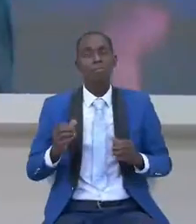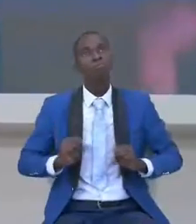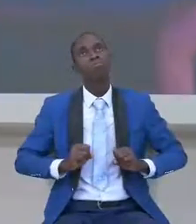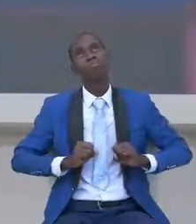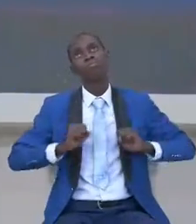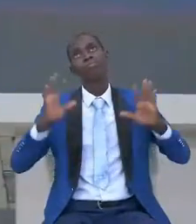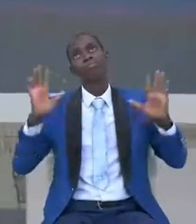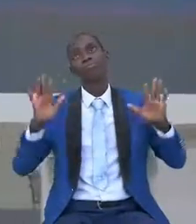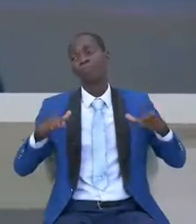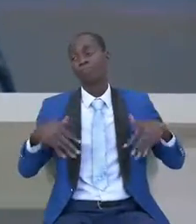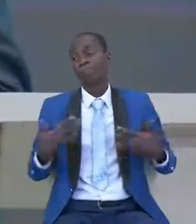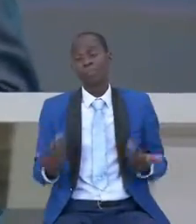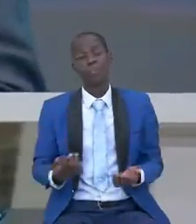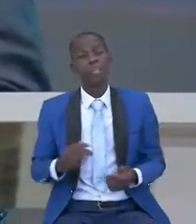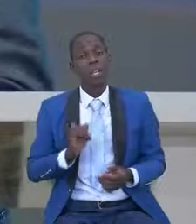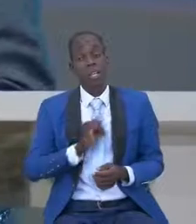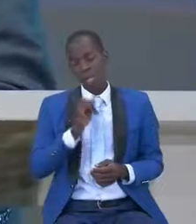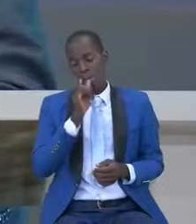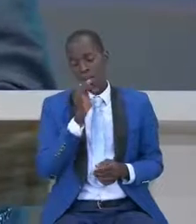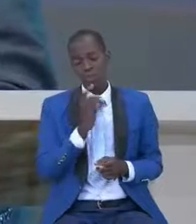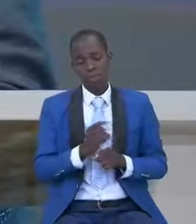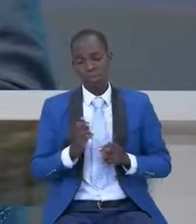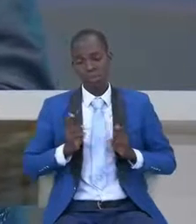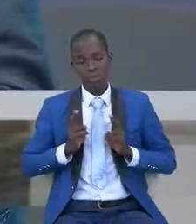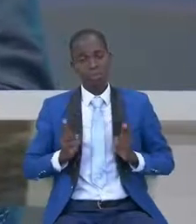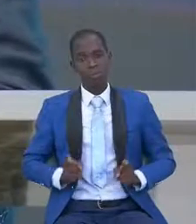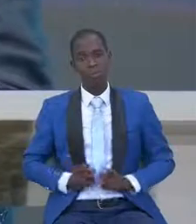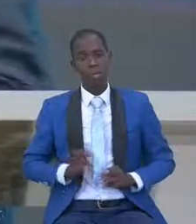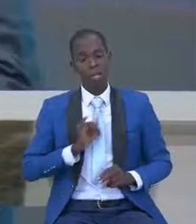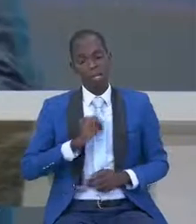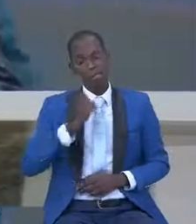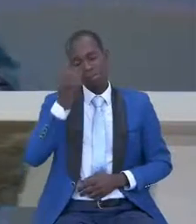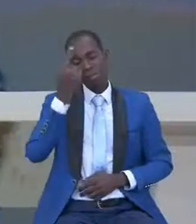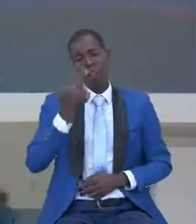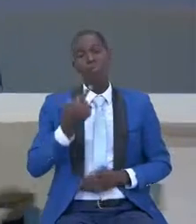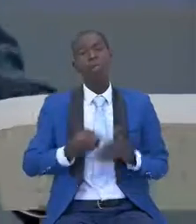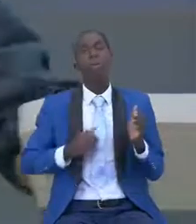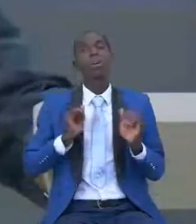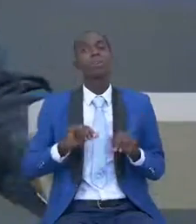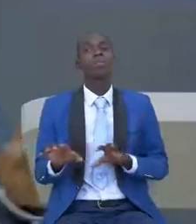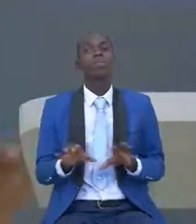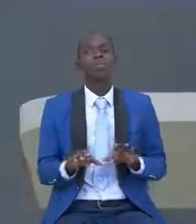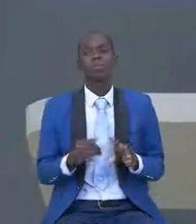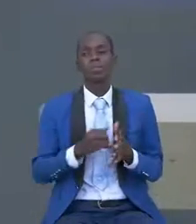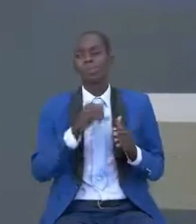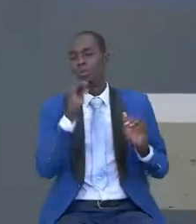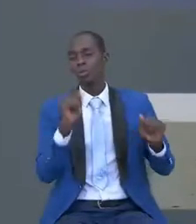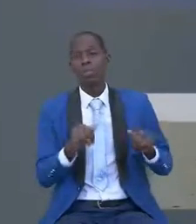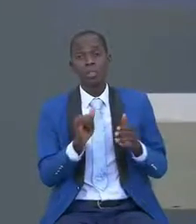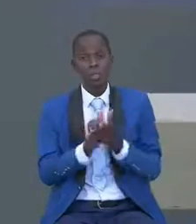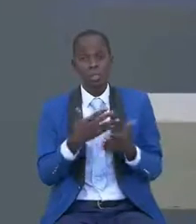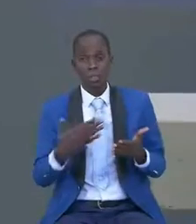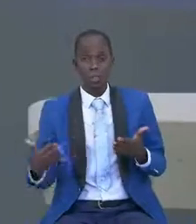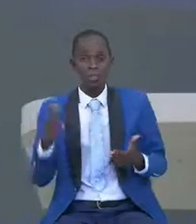cédé pour dire, je suis un être humain, hein? Je comprends, qu'est-ce que je peux faire? Ça, c'est impossible. Cette chose va changer